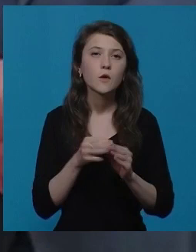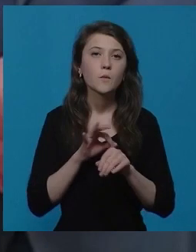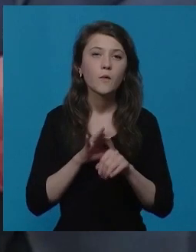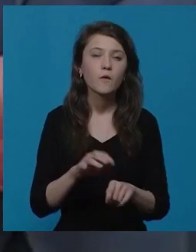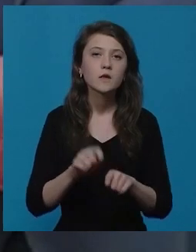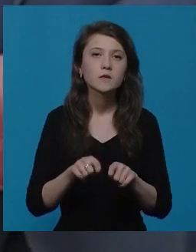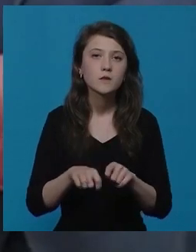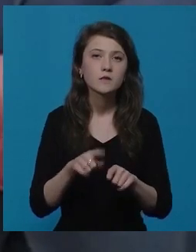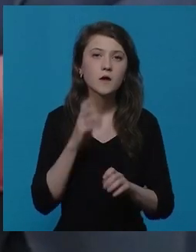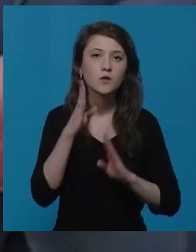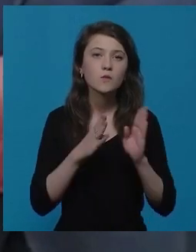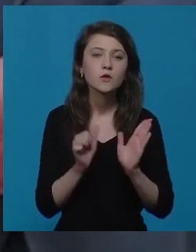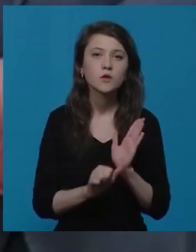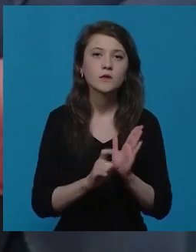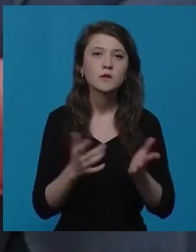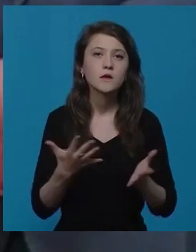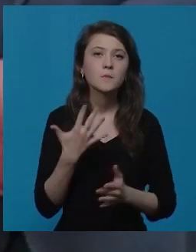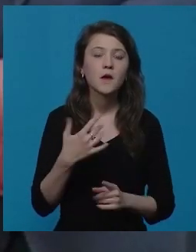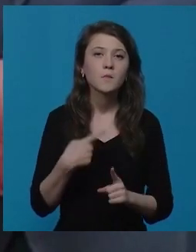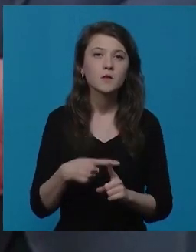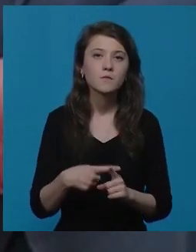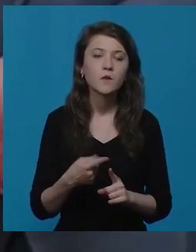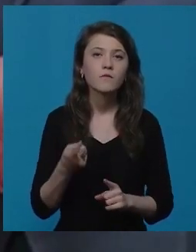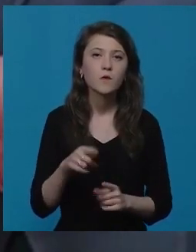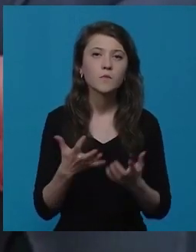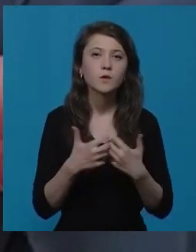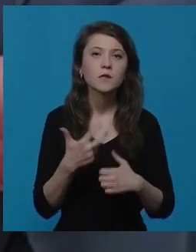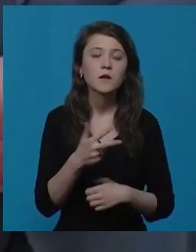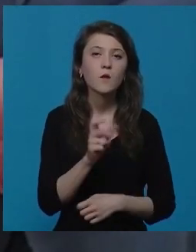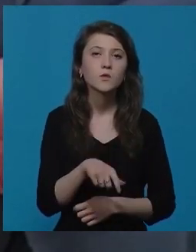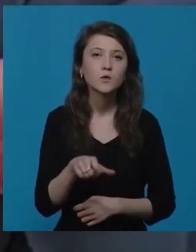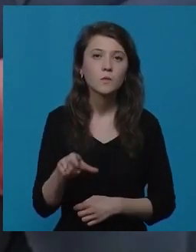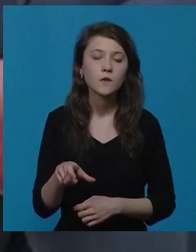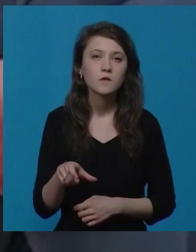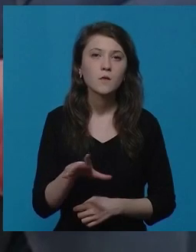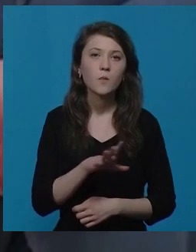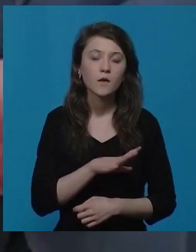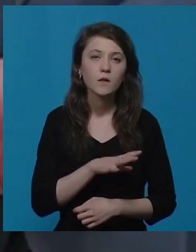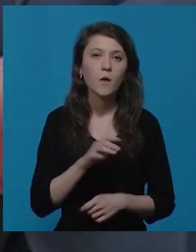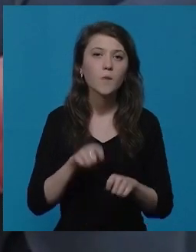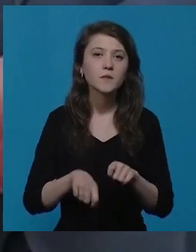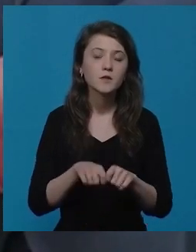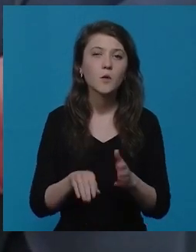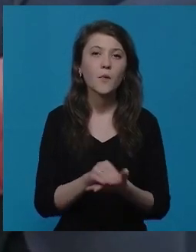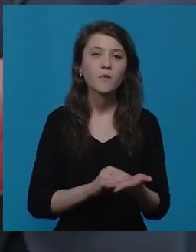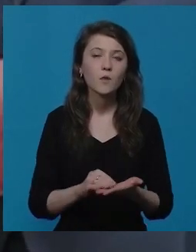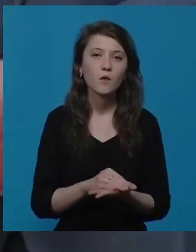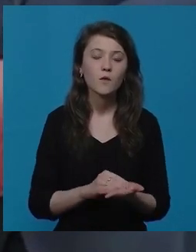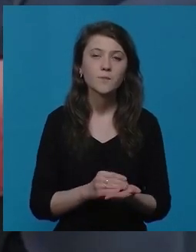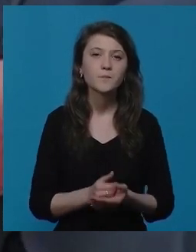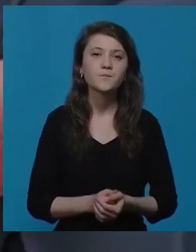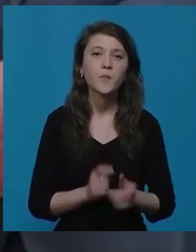добу 60, із яких 5 позитивних, в тому числі 3 особи були обстежені повторно.